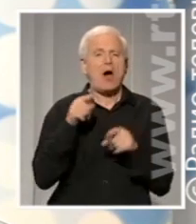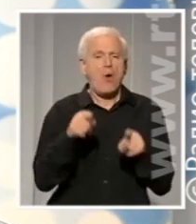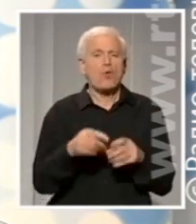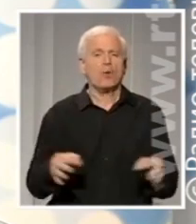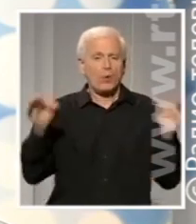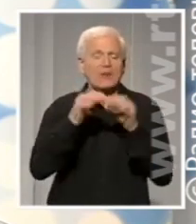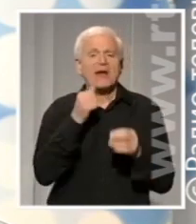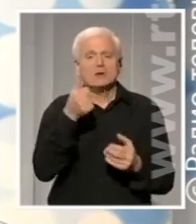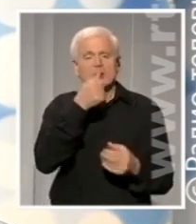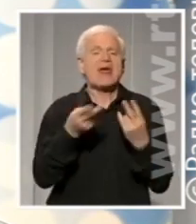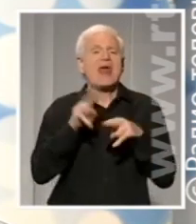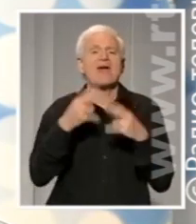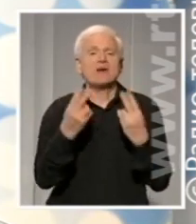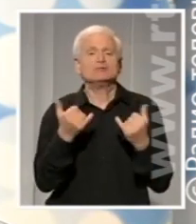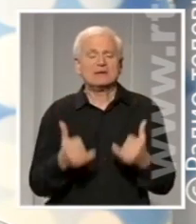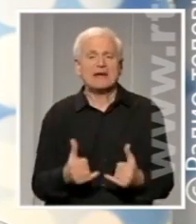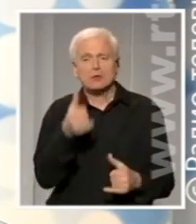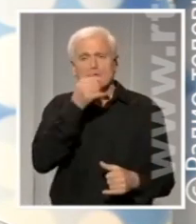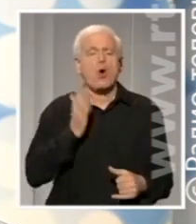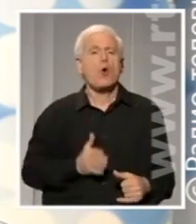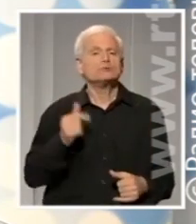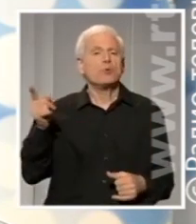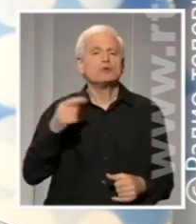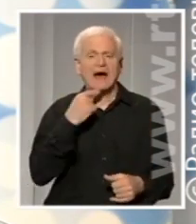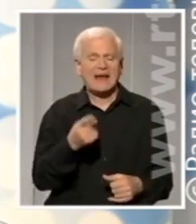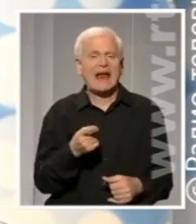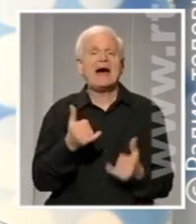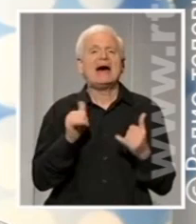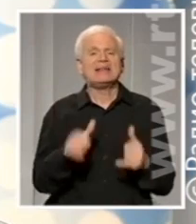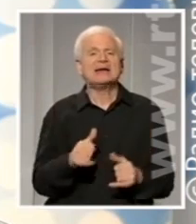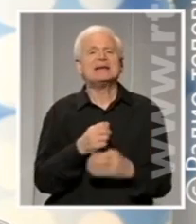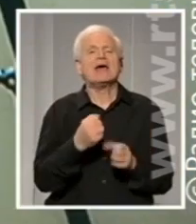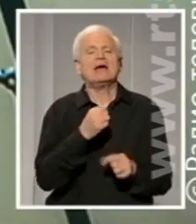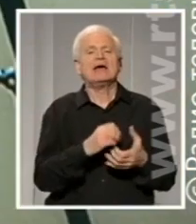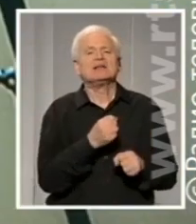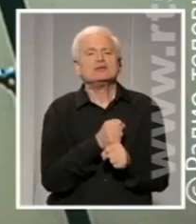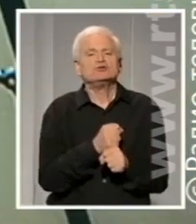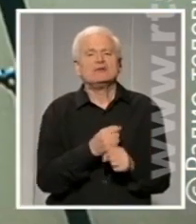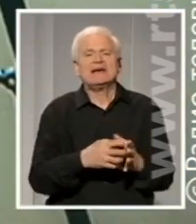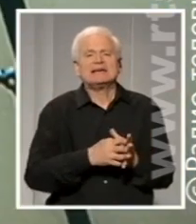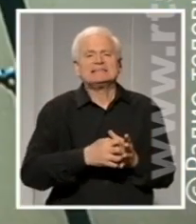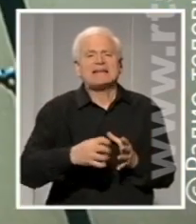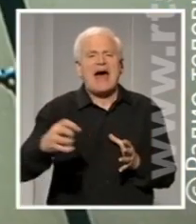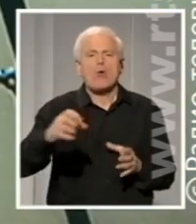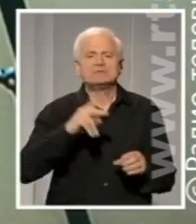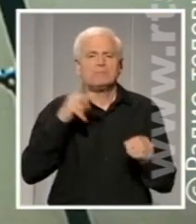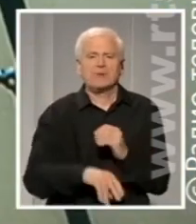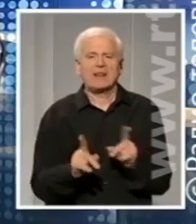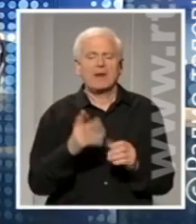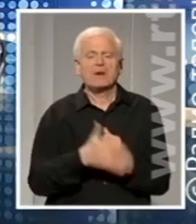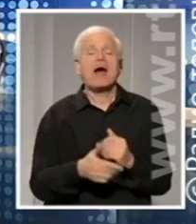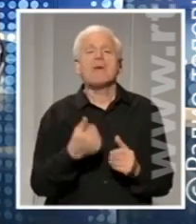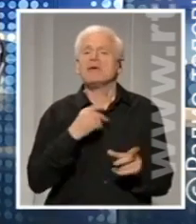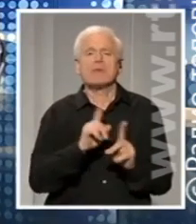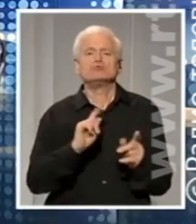što je najvažnije u ovom momentu, ovo što je i gospođa rekla, da se održi kontinuitet. Znači, mi ne možemo da zamenimo školu, ne možemo da